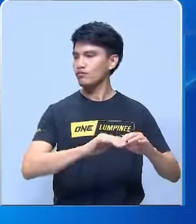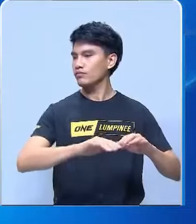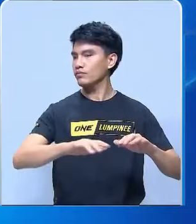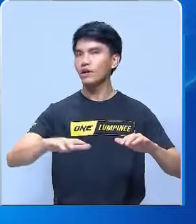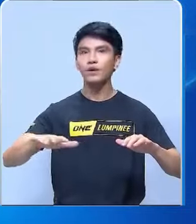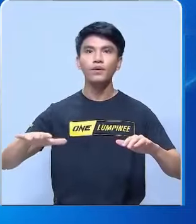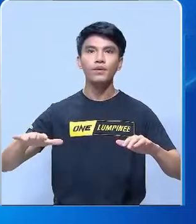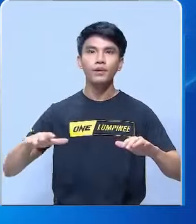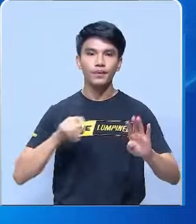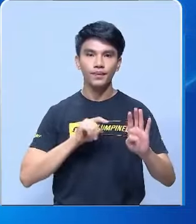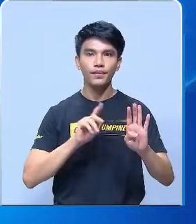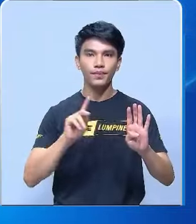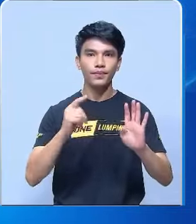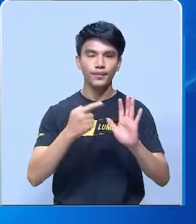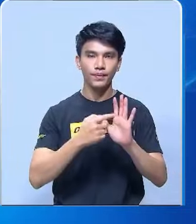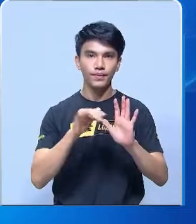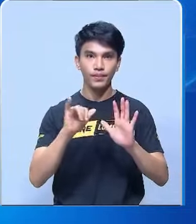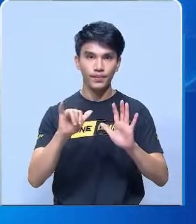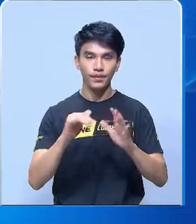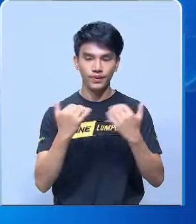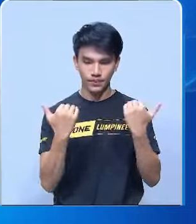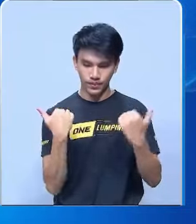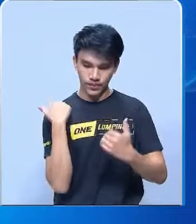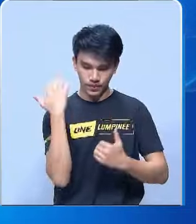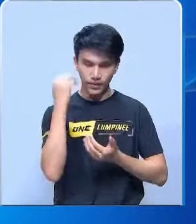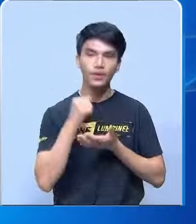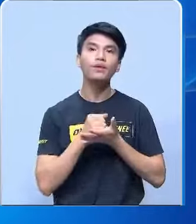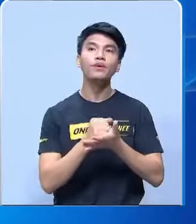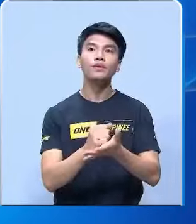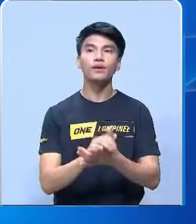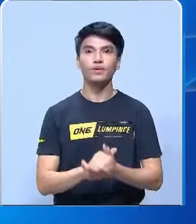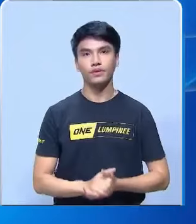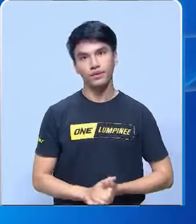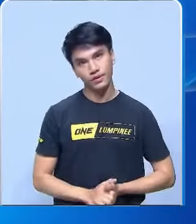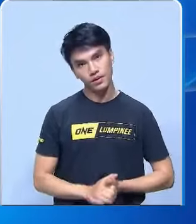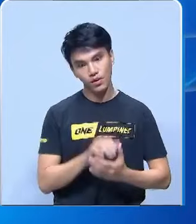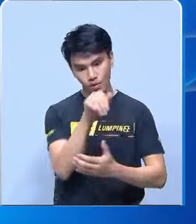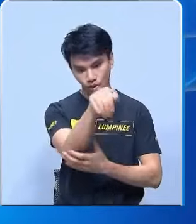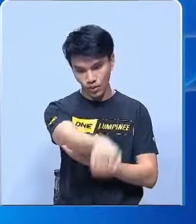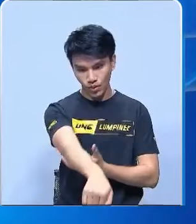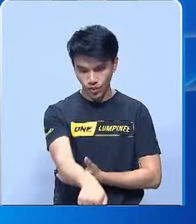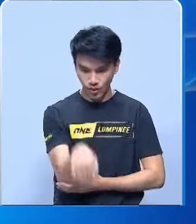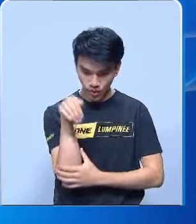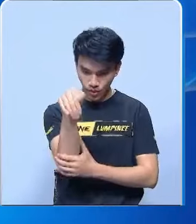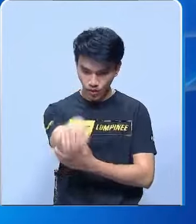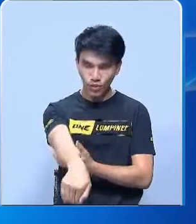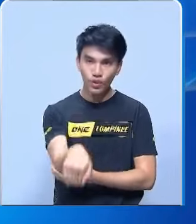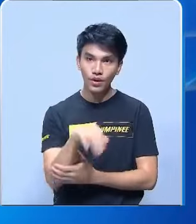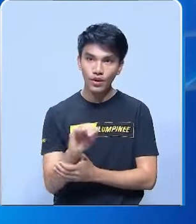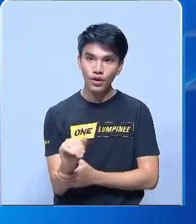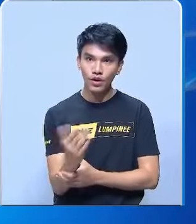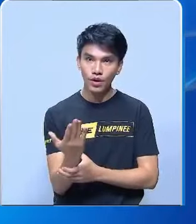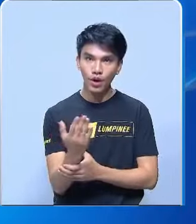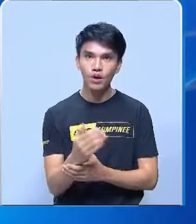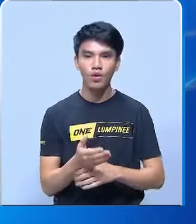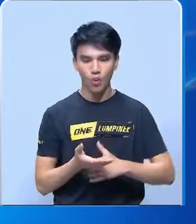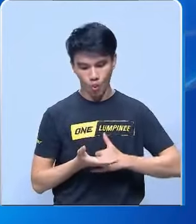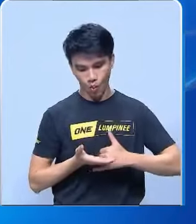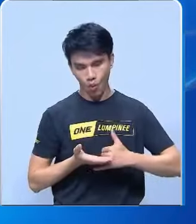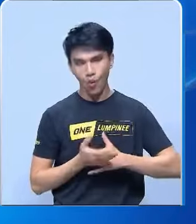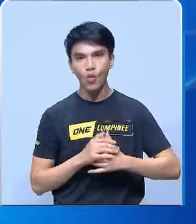ย่างที่บ้านเกาะสายเจ้าหน้าที่จิตอาสาก็ไปช่วยทีละหลังทีละหลังเอาจอบนี่แหละตักดินโคลนสูงเกินครึ่งเอวนะคุณผู้ชม